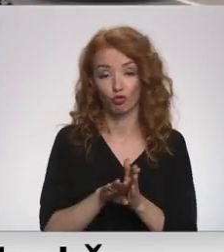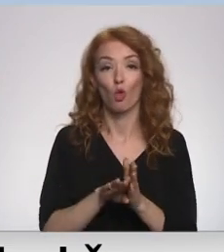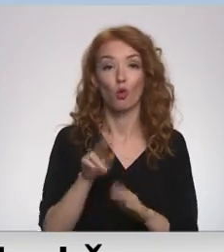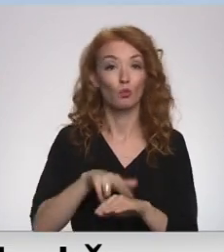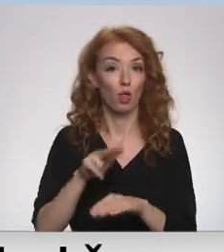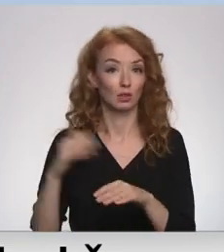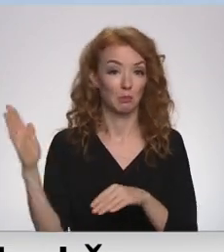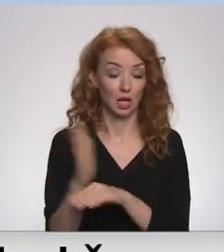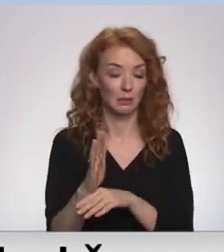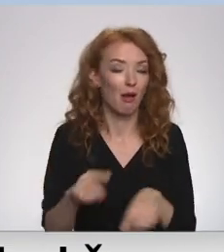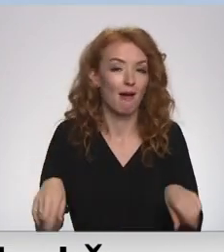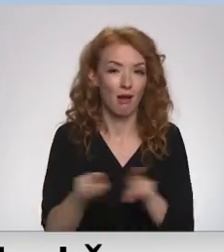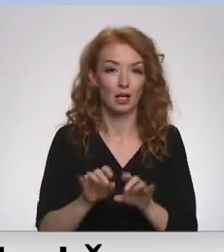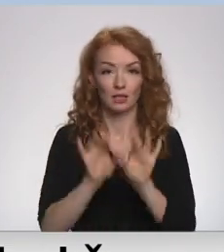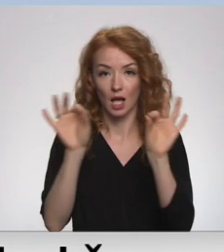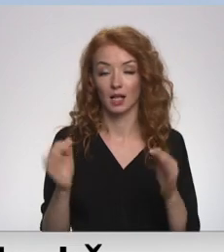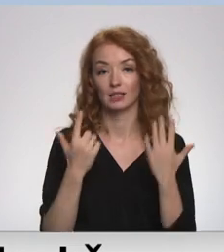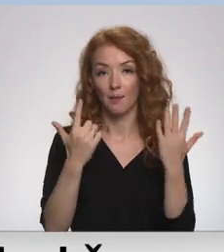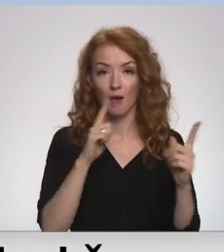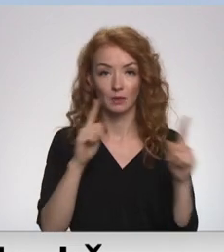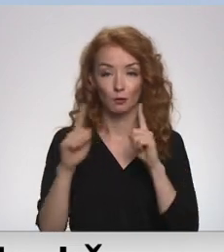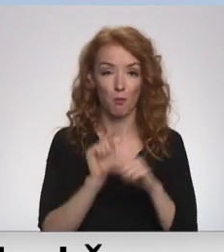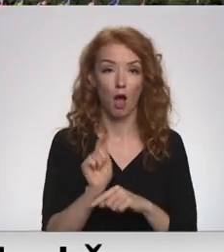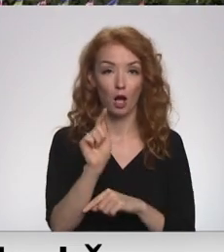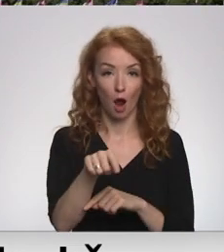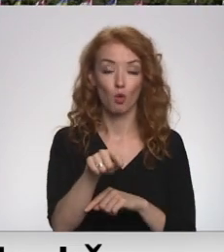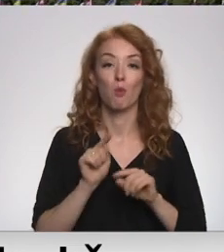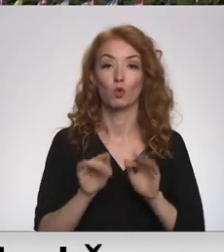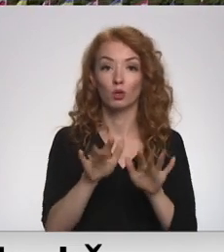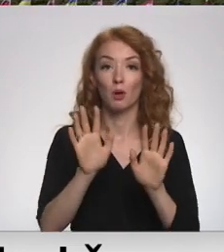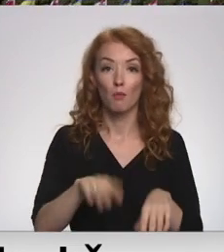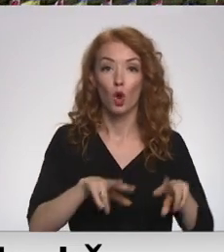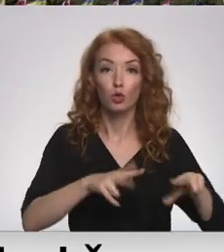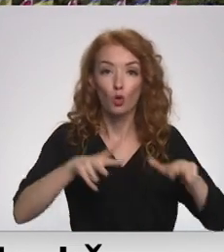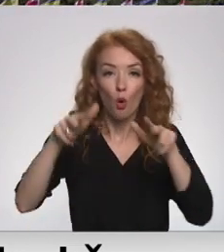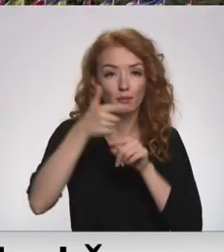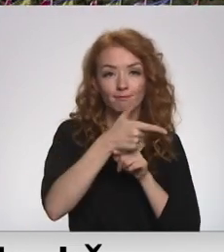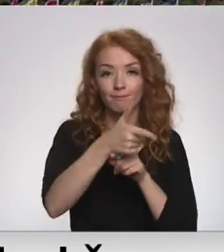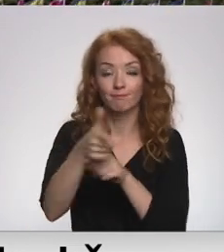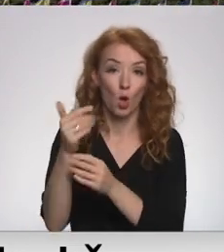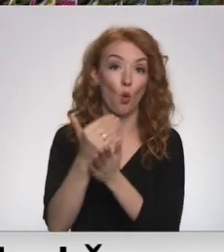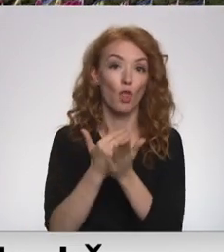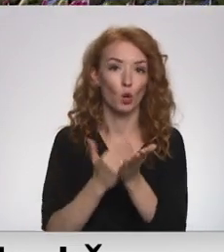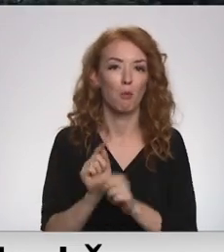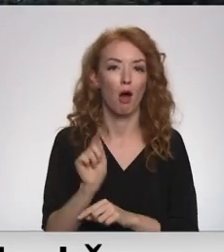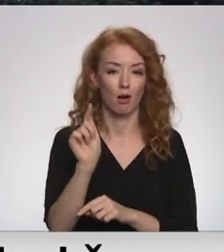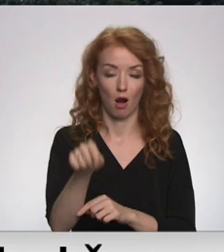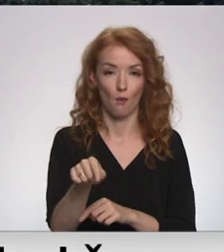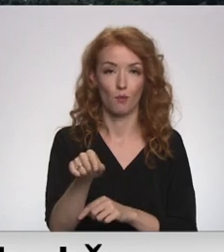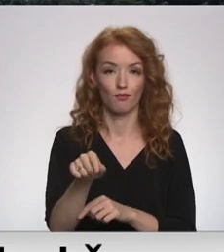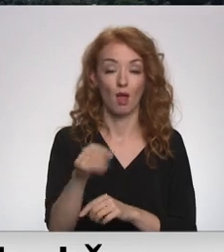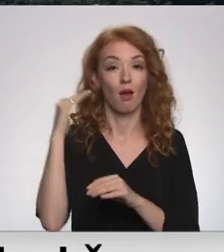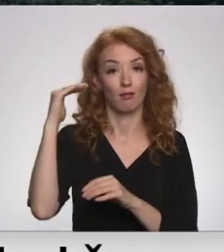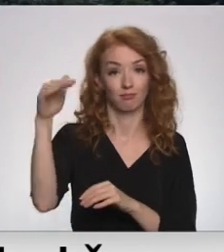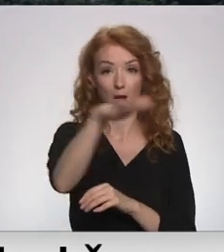prasībām. Tāpat sākti 7 administratīvā pārkāpuma procesi par dronu pilotēšanas noteikumu pārkāpumiem. Gaisa